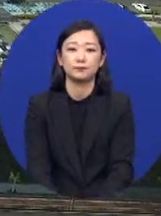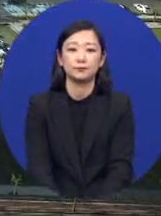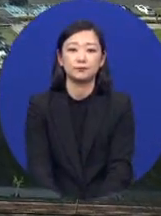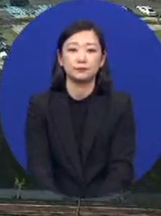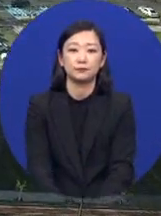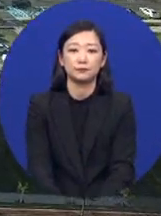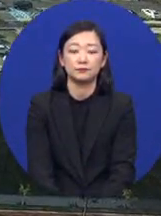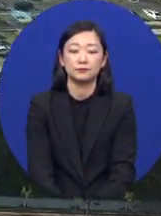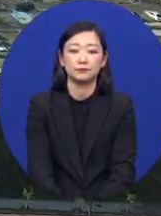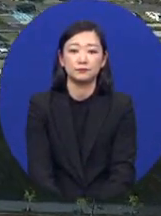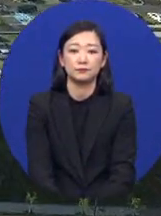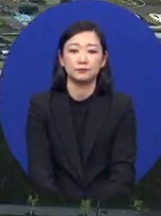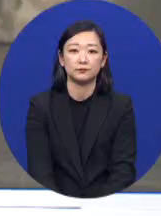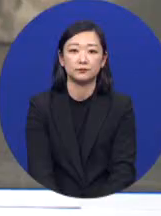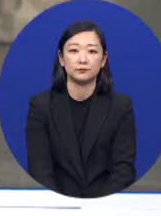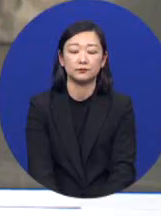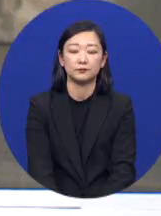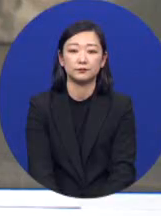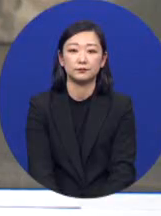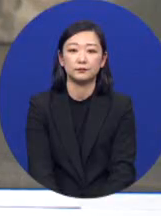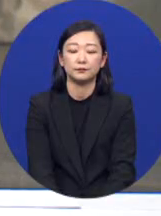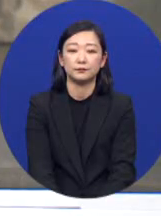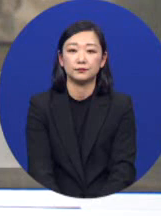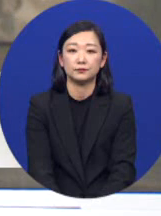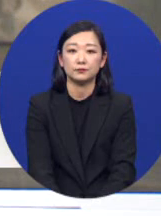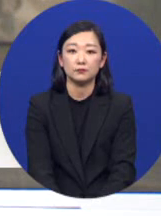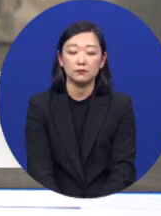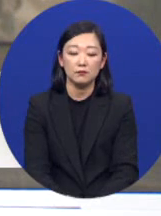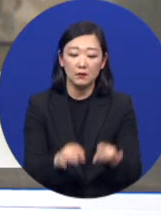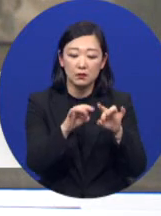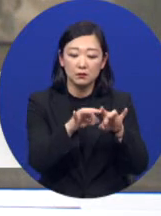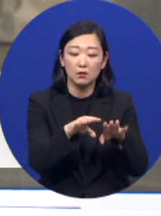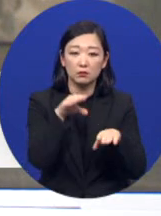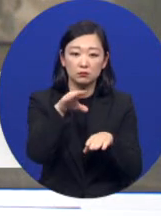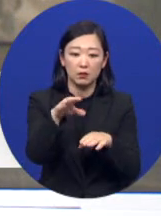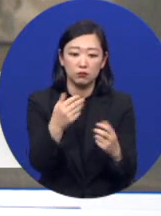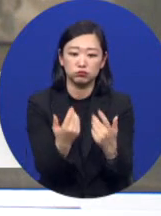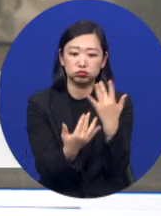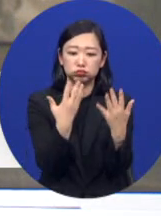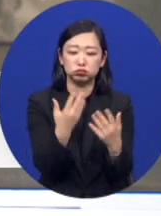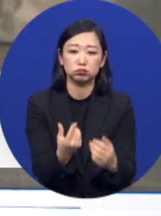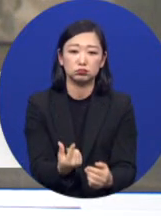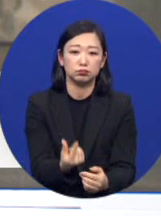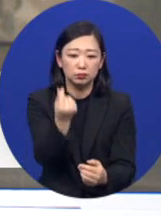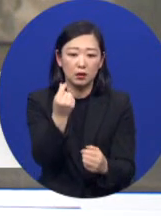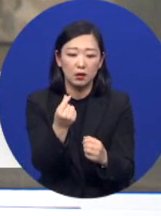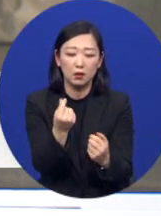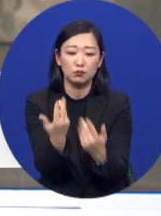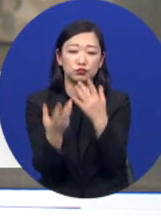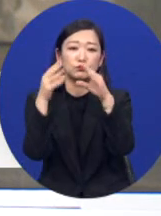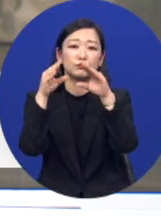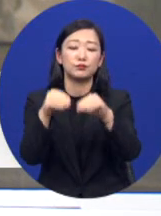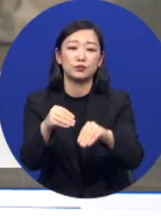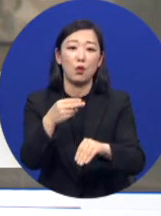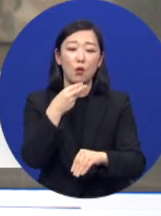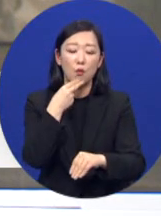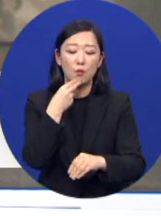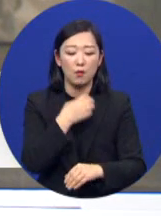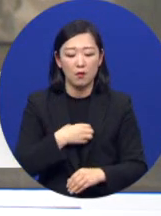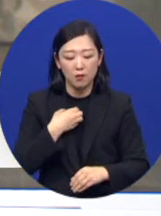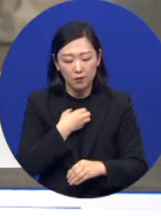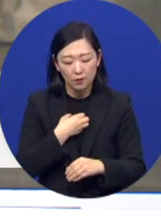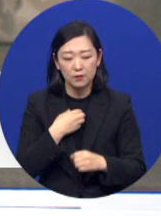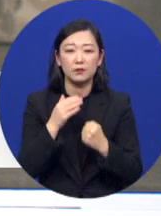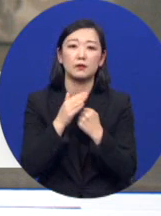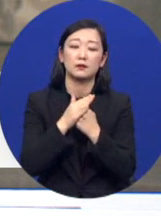MBC 뉴스 박주현입니다 전기차에 불이 나오면 신속하게 불을 끌 수 없다는 걱정